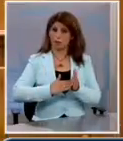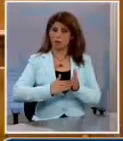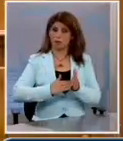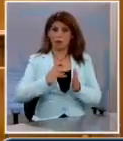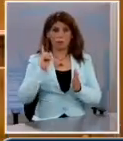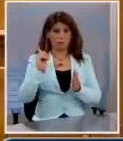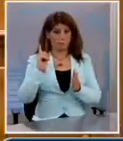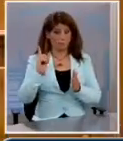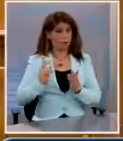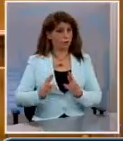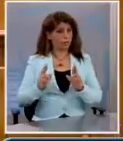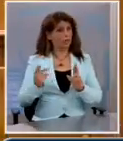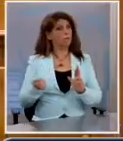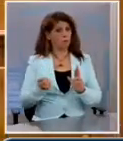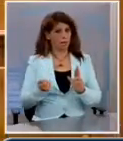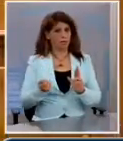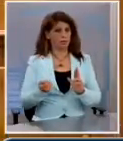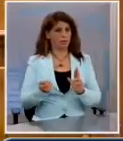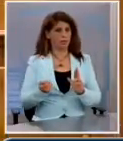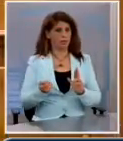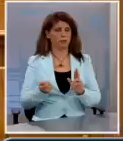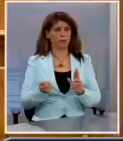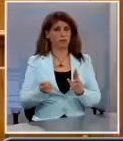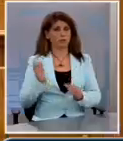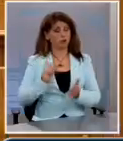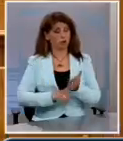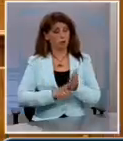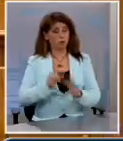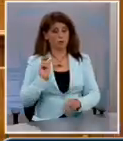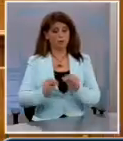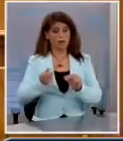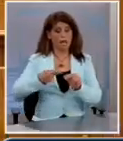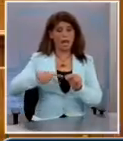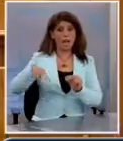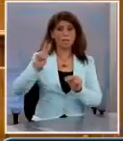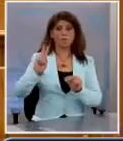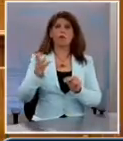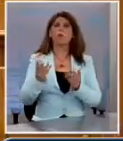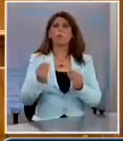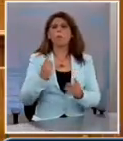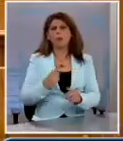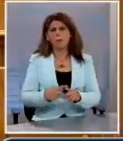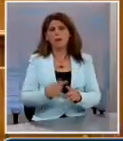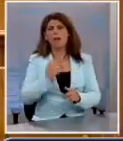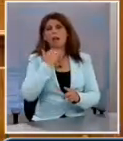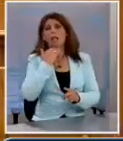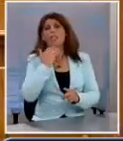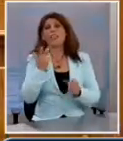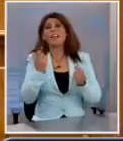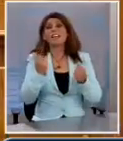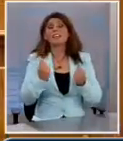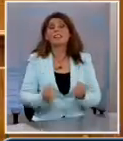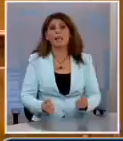πρώτη ενέργεια την οποία σπεύσατε ήδη να νομοθετήσετε. Αυξήσεις που πολύ απλά δεν τις